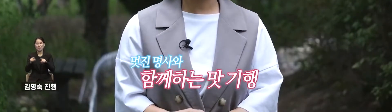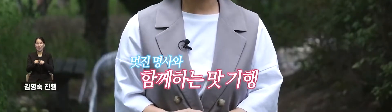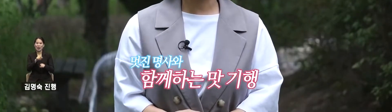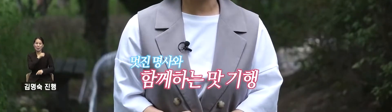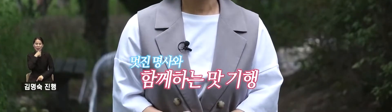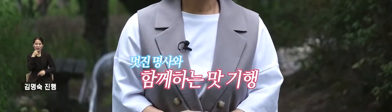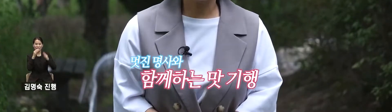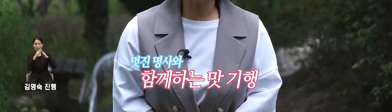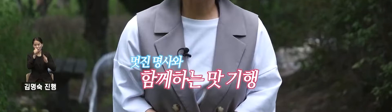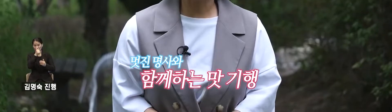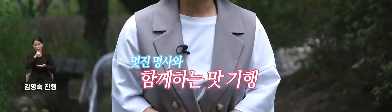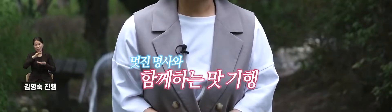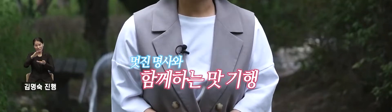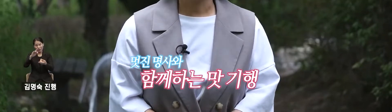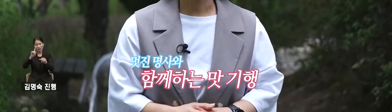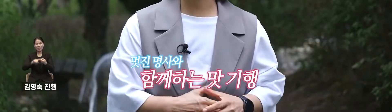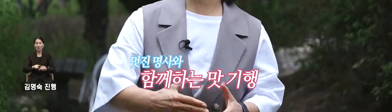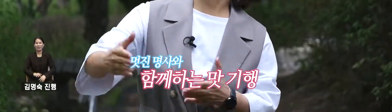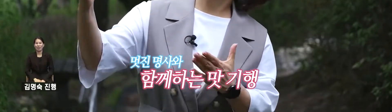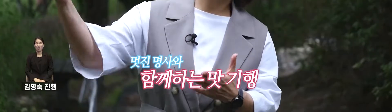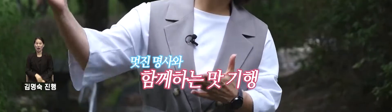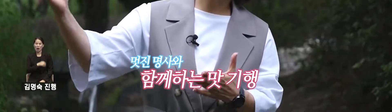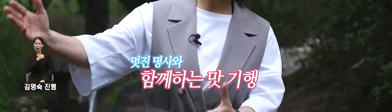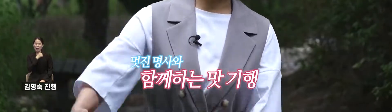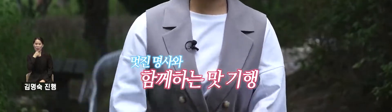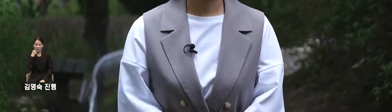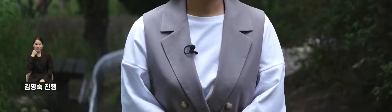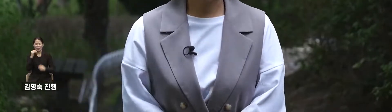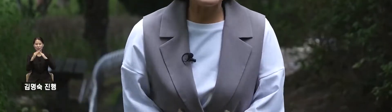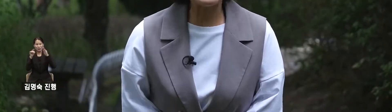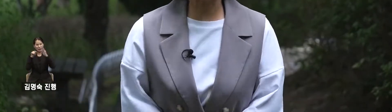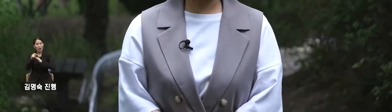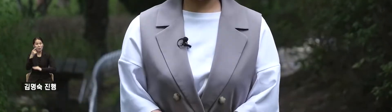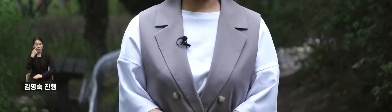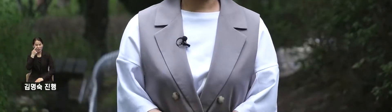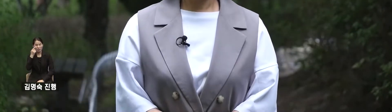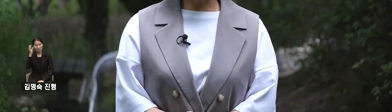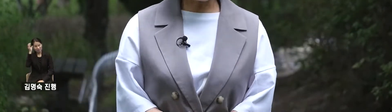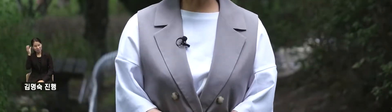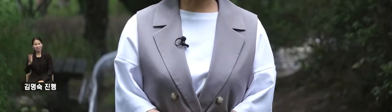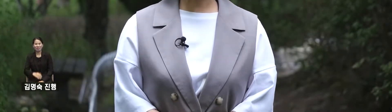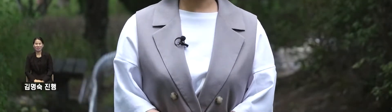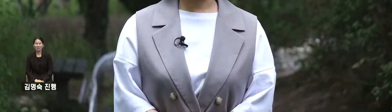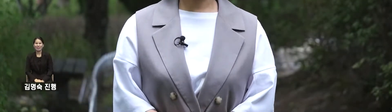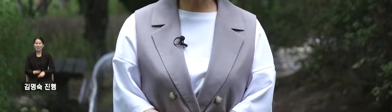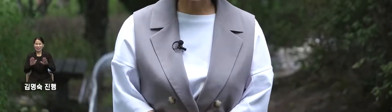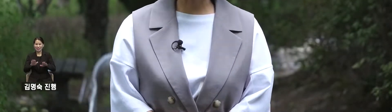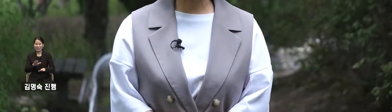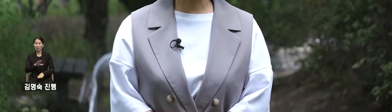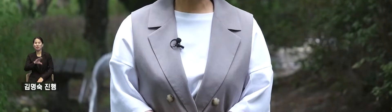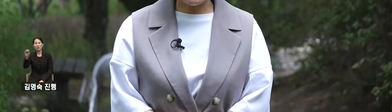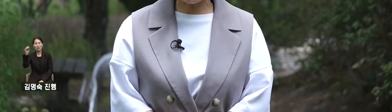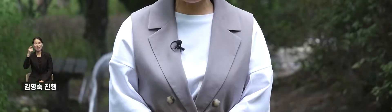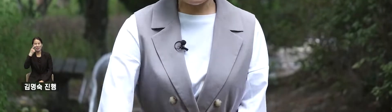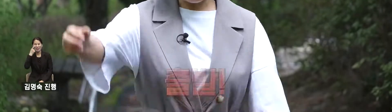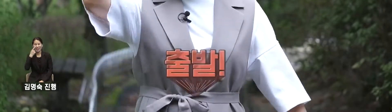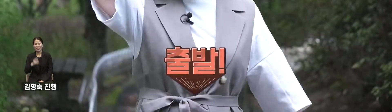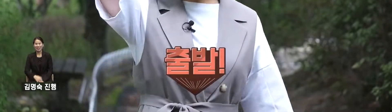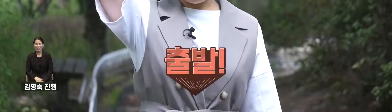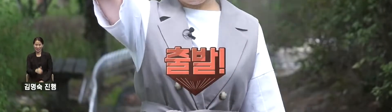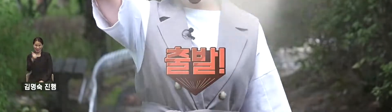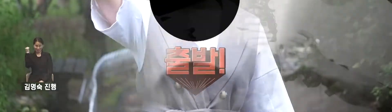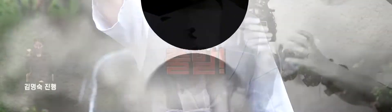맛있는 맛을 가지고 여러분들과 맛의 여행을 떠날지 기대가 되시죠? 그럼 지금 바로 출발해 보도록